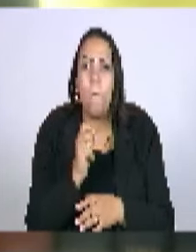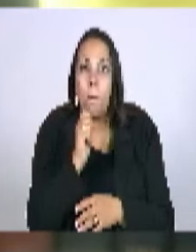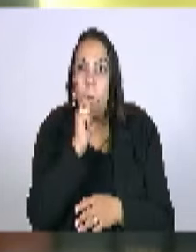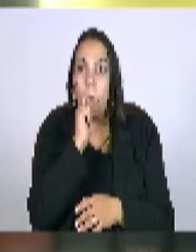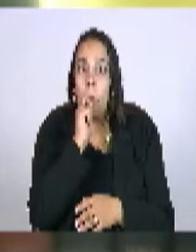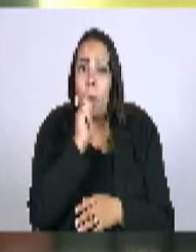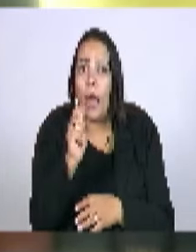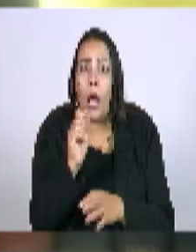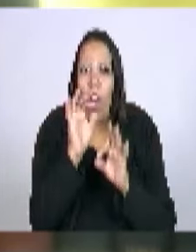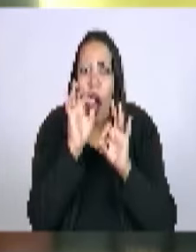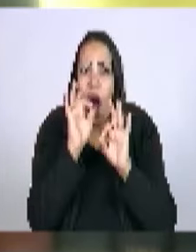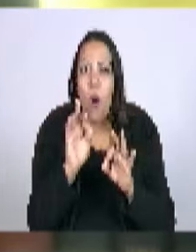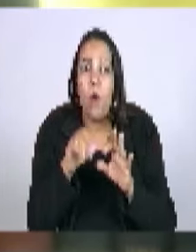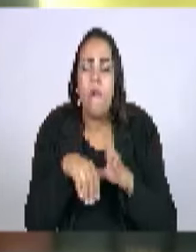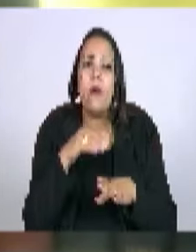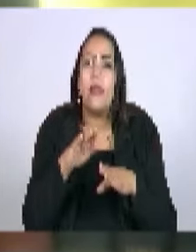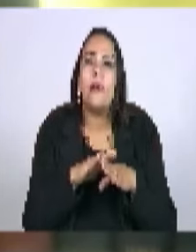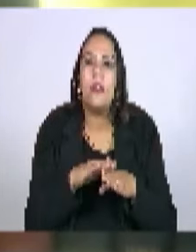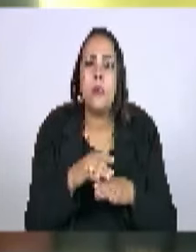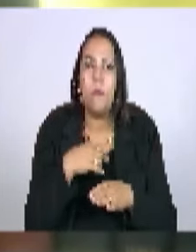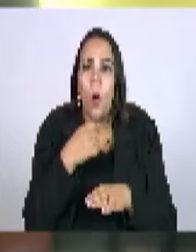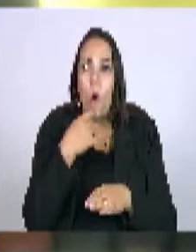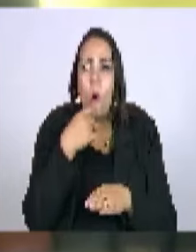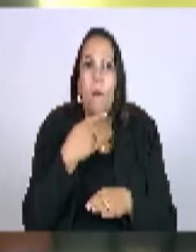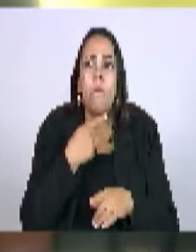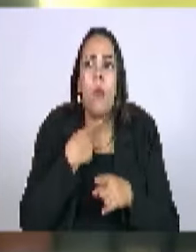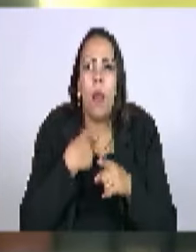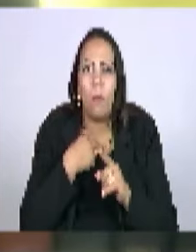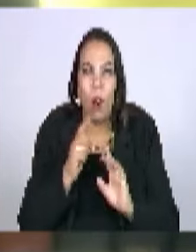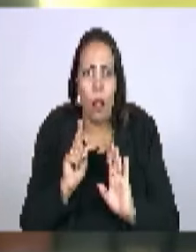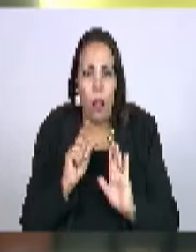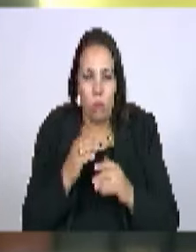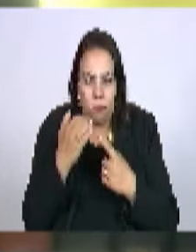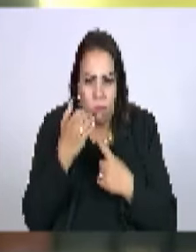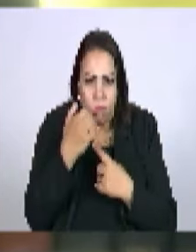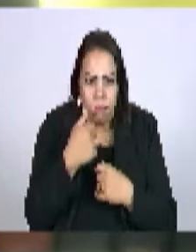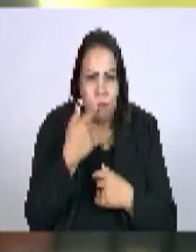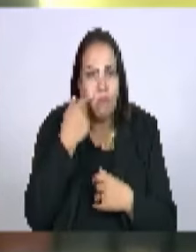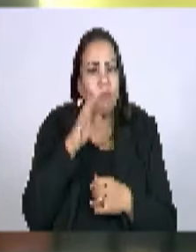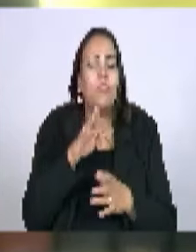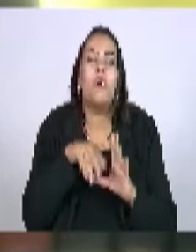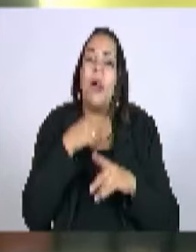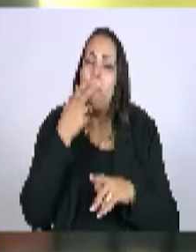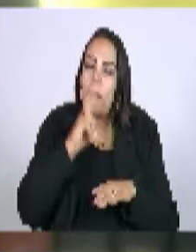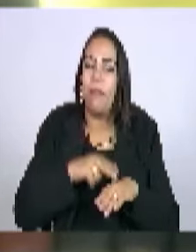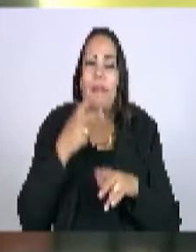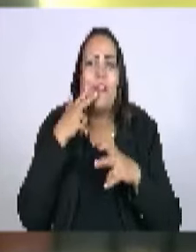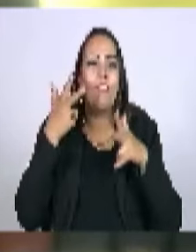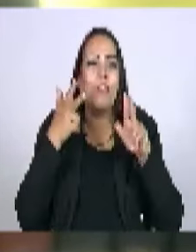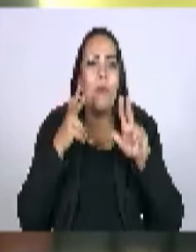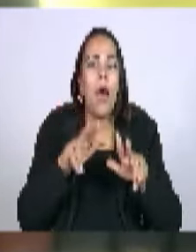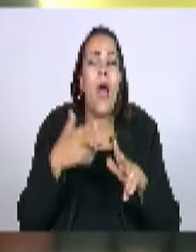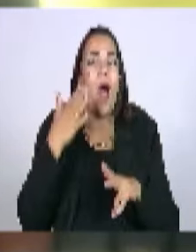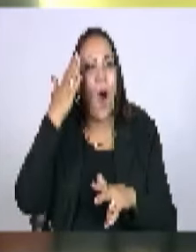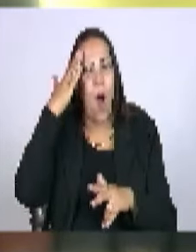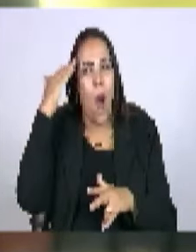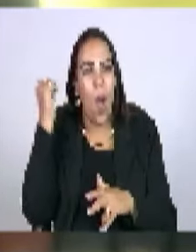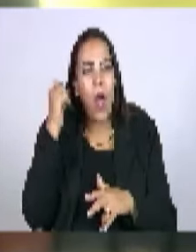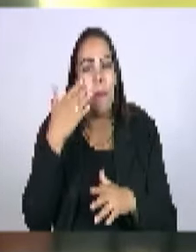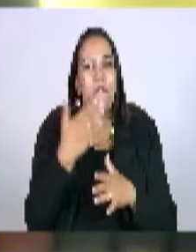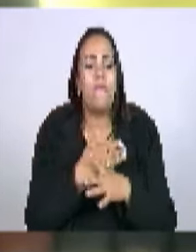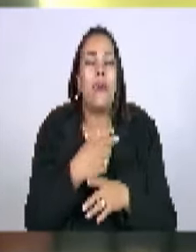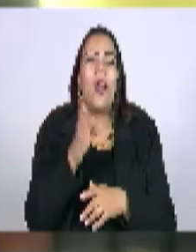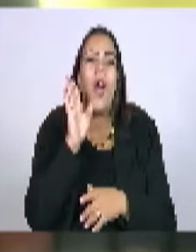جدا في المشاعر والاحاسيس السمات بقى اللي علماء العلوم